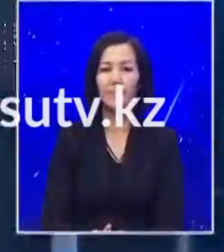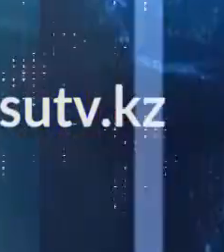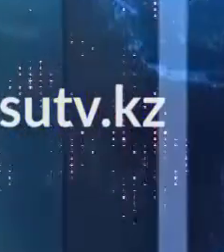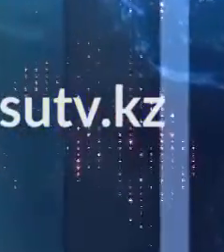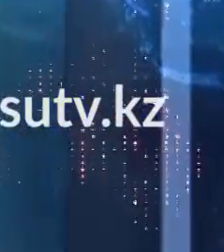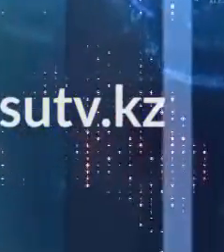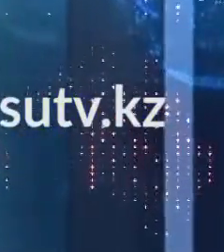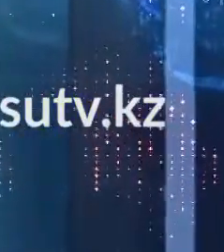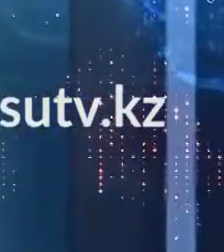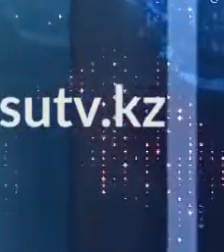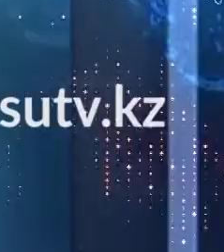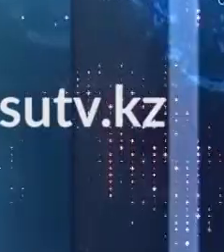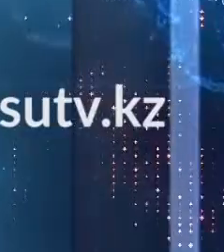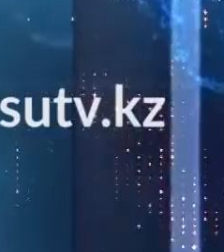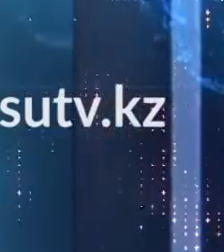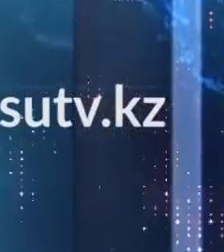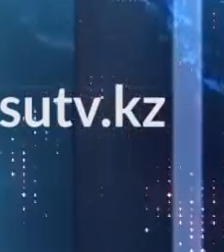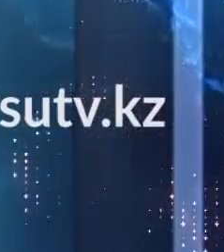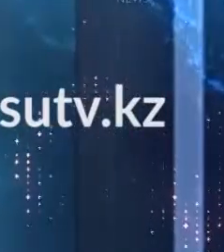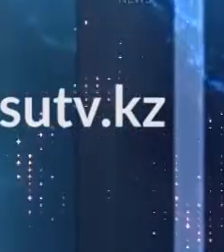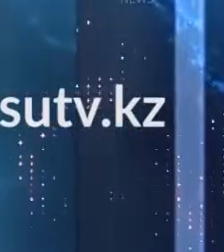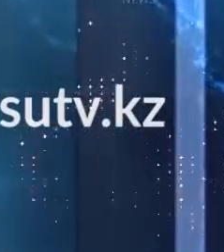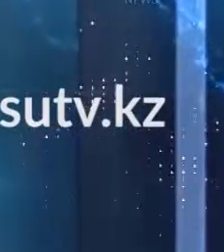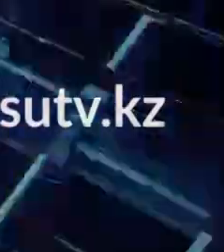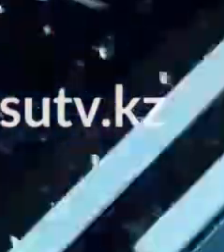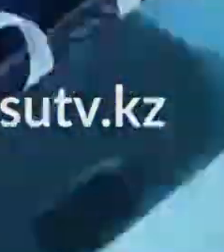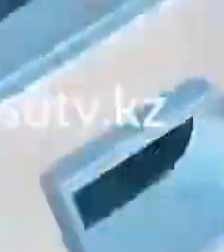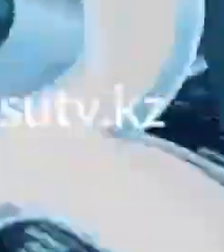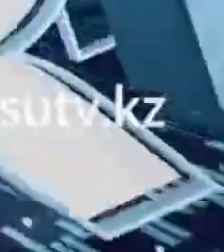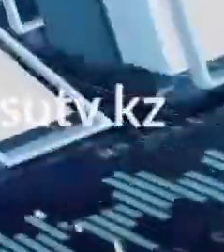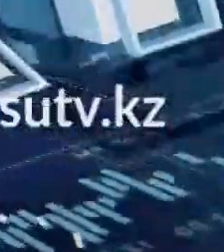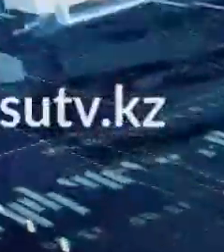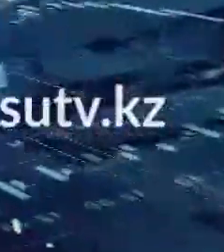Алмат Хамит, Ержан Дүйсен, Жетісу арнасы.